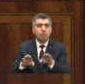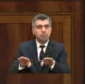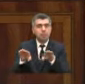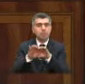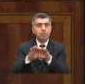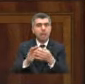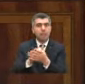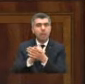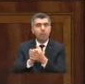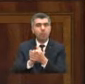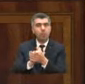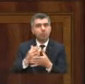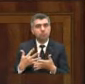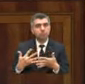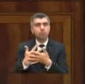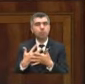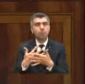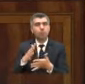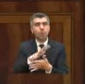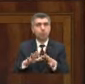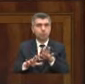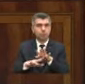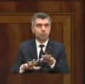والتضامن والتماسك الاجتماعي المستديم.